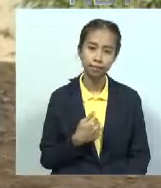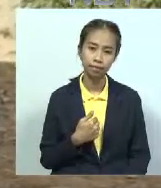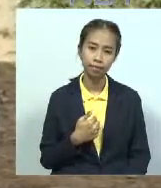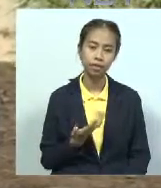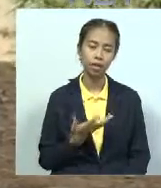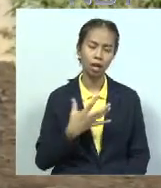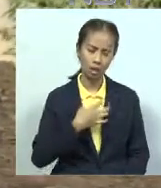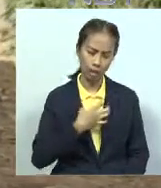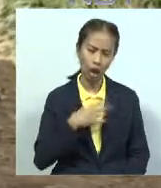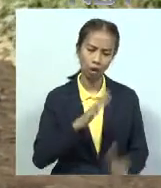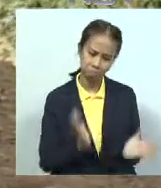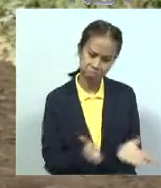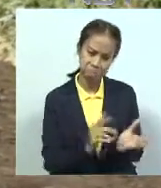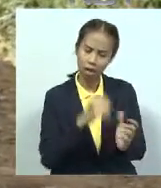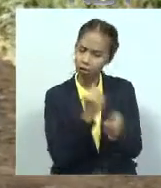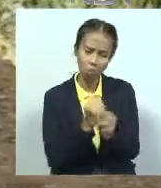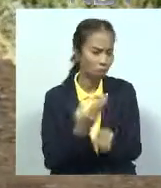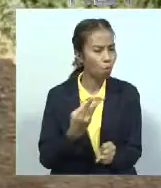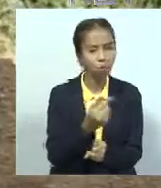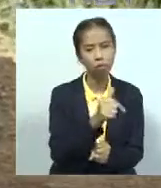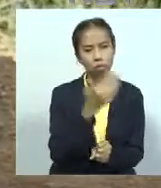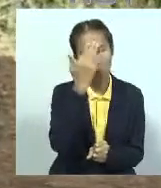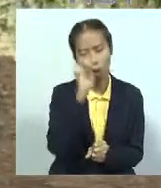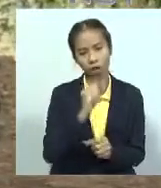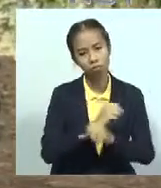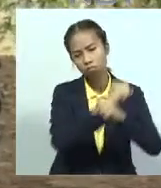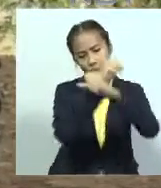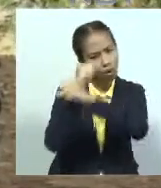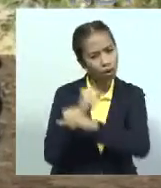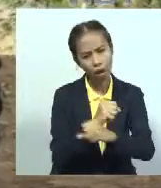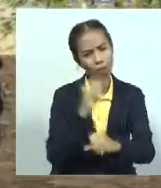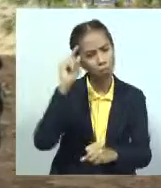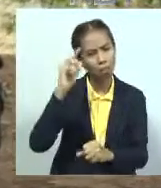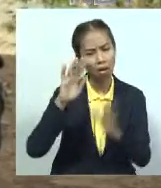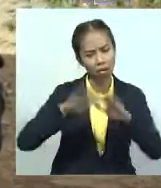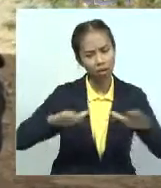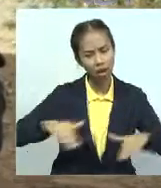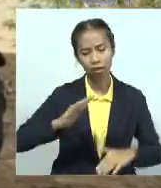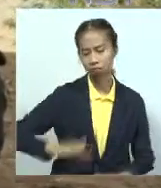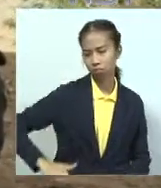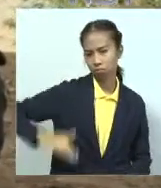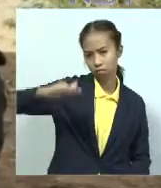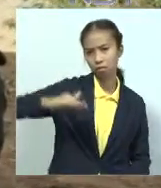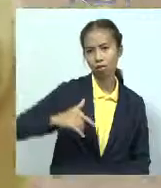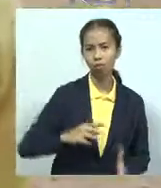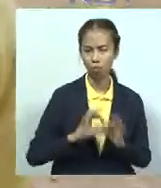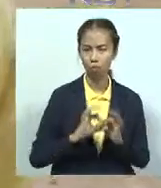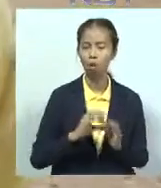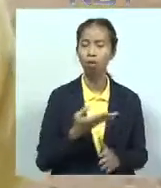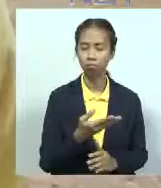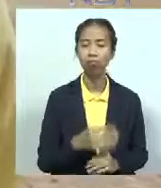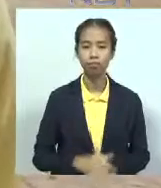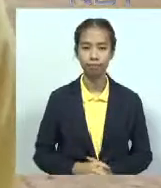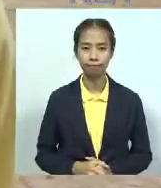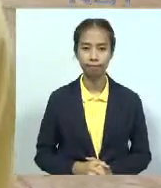ทำงานตัวนี้ให้รวดเร็วแล้วก็ลุล่วงเพื่อไม่ให้เด็กหลายคนที่กำลังจะโตเนี่ยเป็นเหยื ่